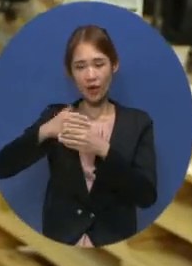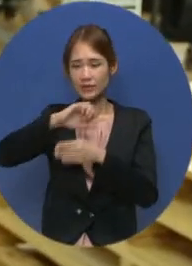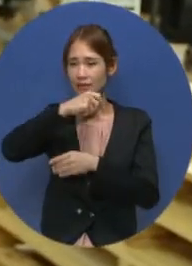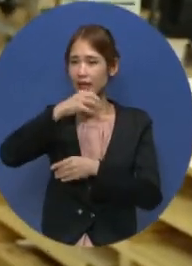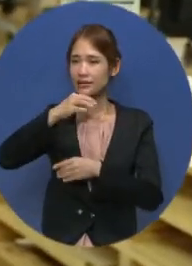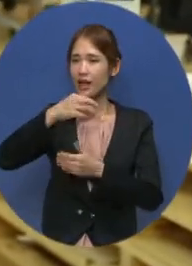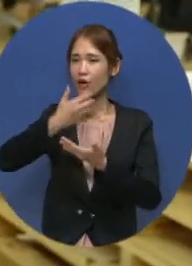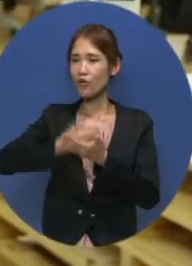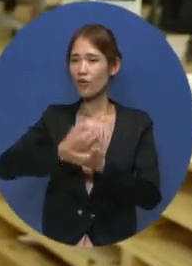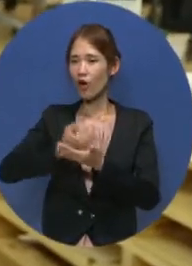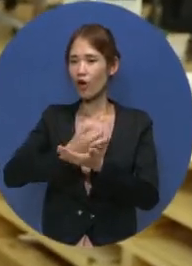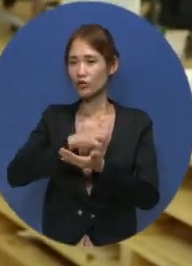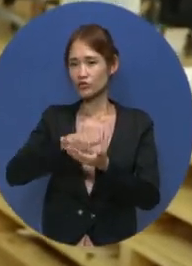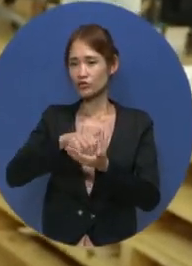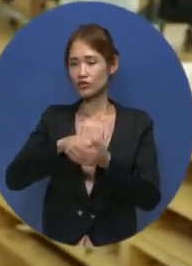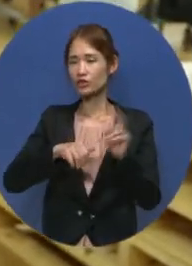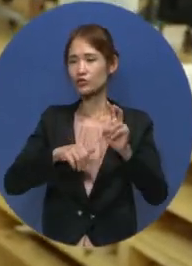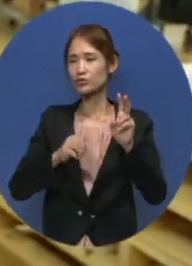넘는다고 하는데요.